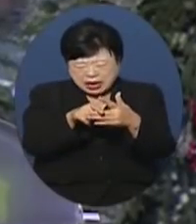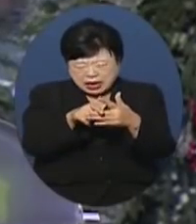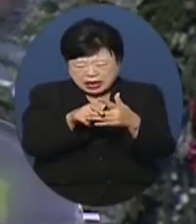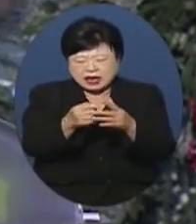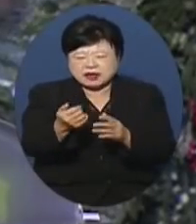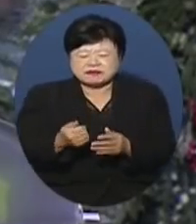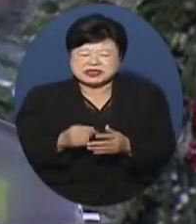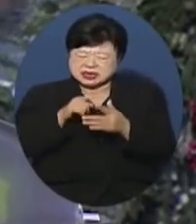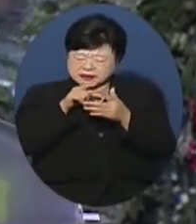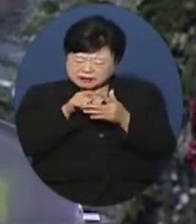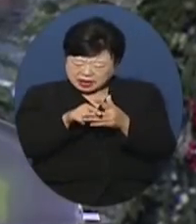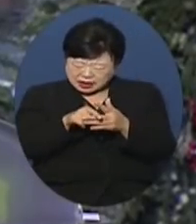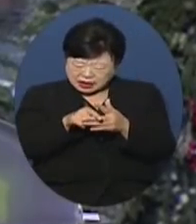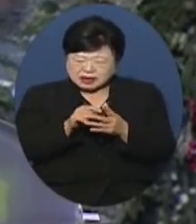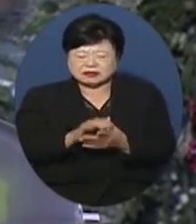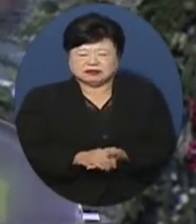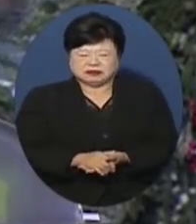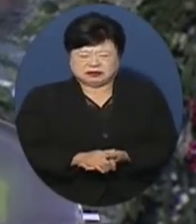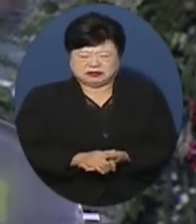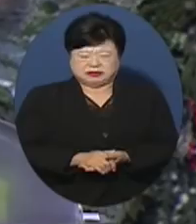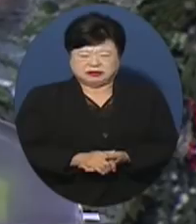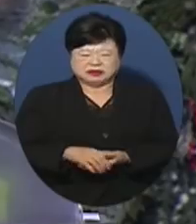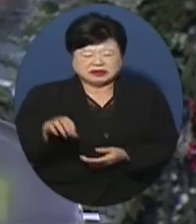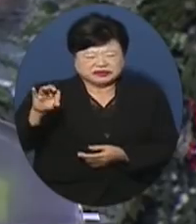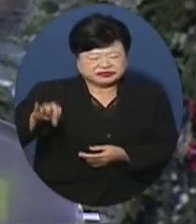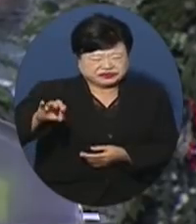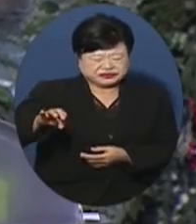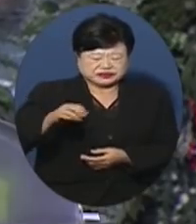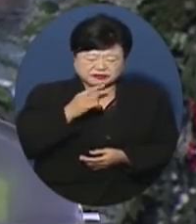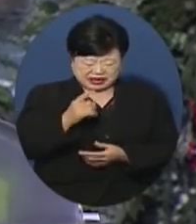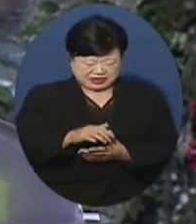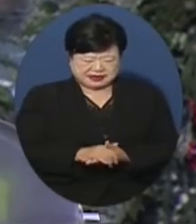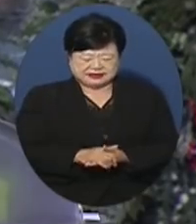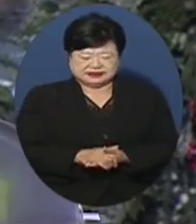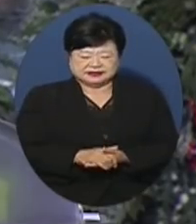미리 알고 얕잡아보는 것입니다.